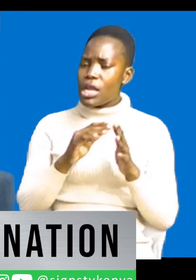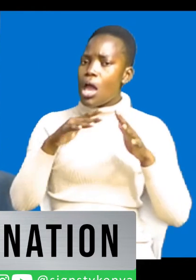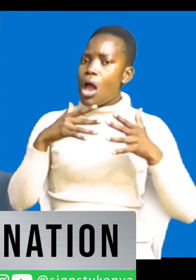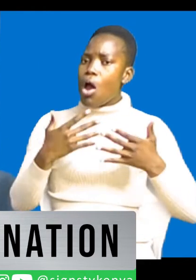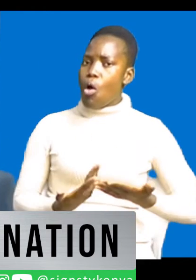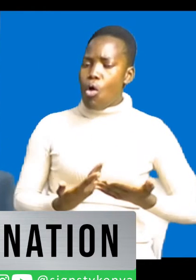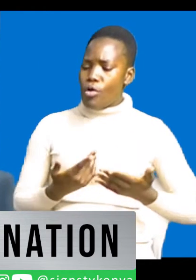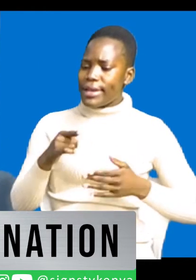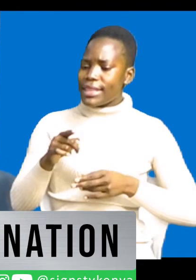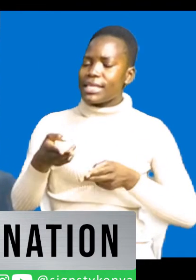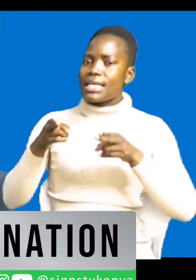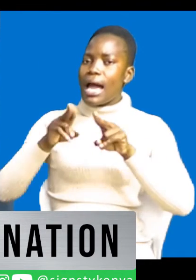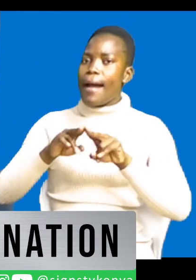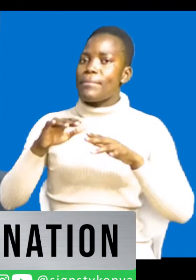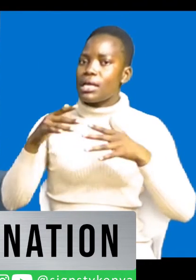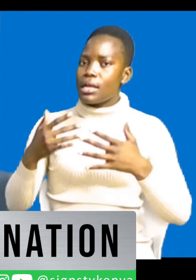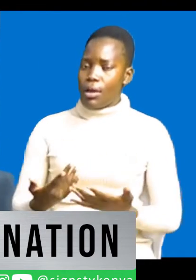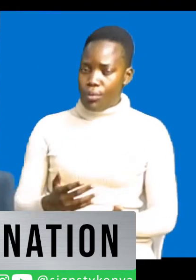tumejikuta hapa haje?